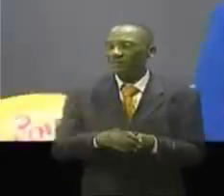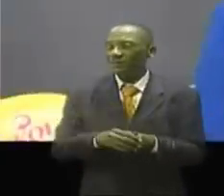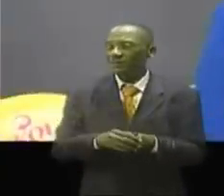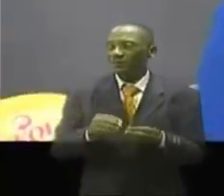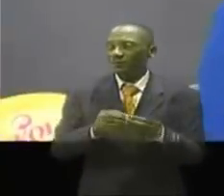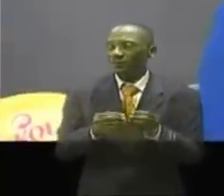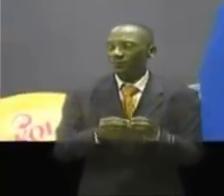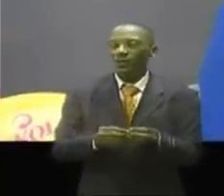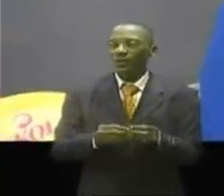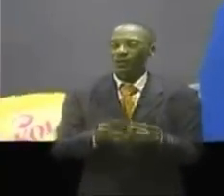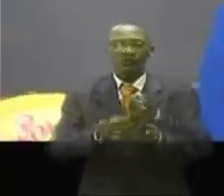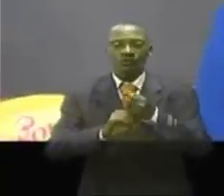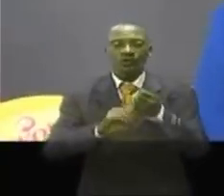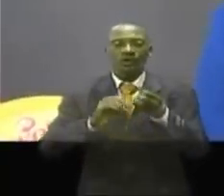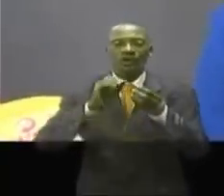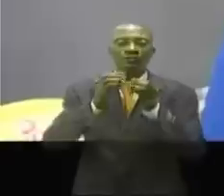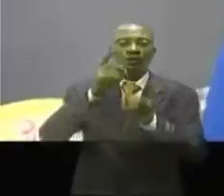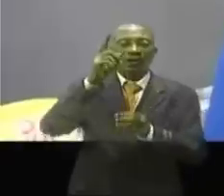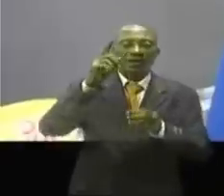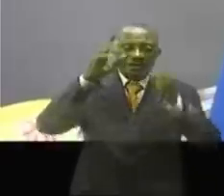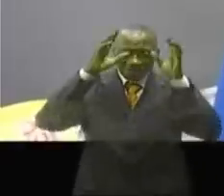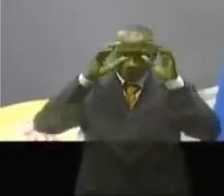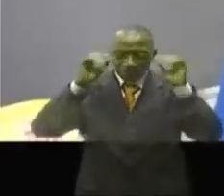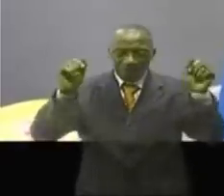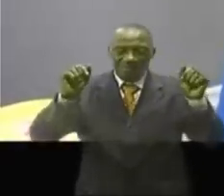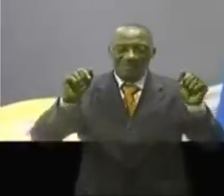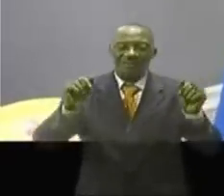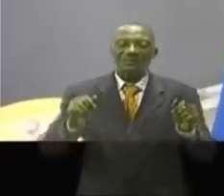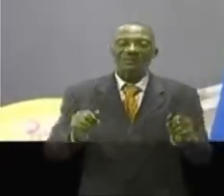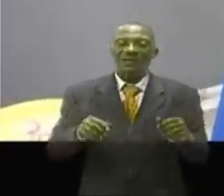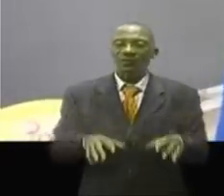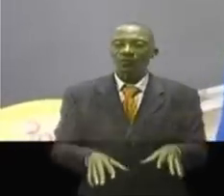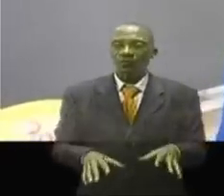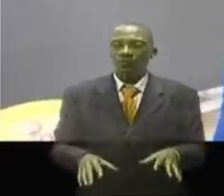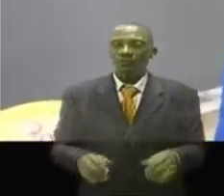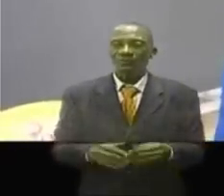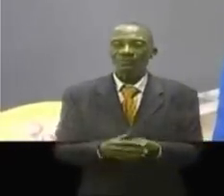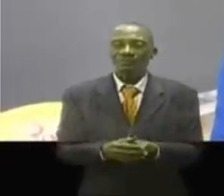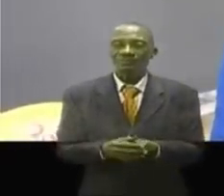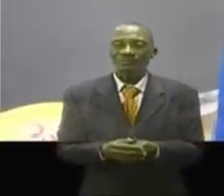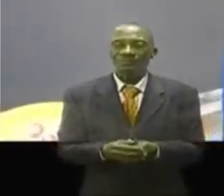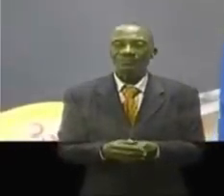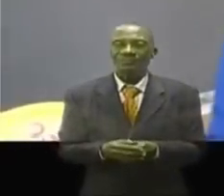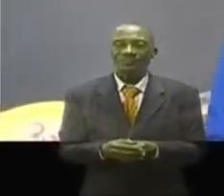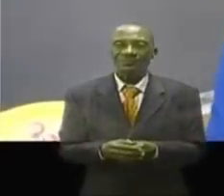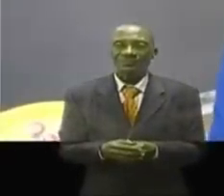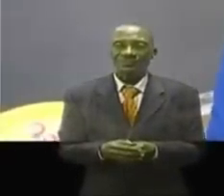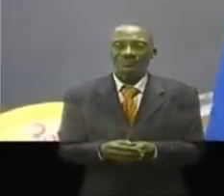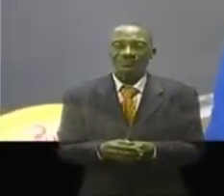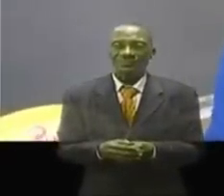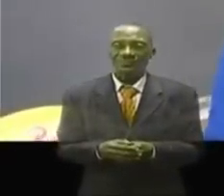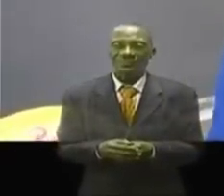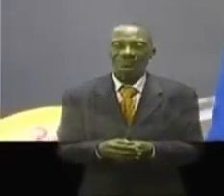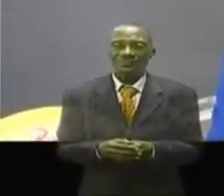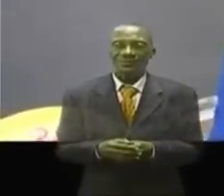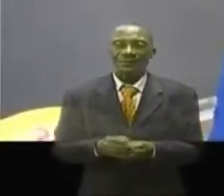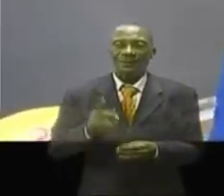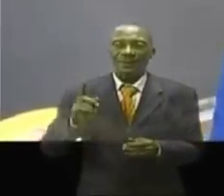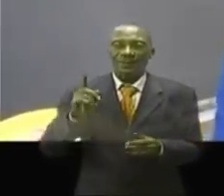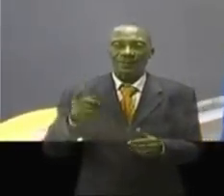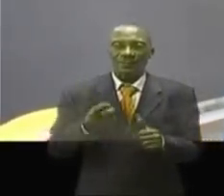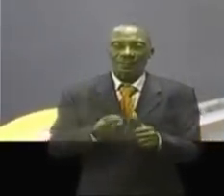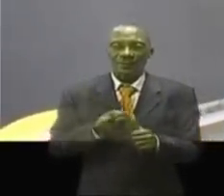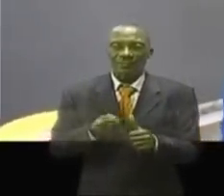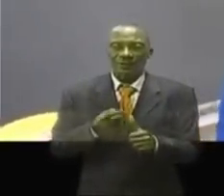Tshisekedi. Et puis que nous avons commencé à avoir des problèmes d'agression. C'est la première fois qu'un président de la